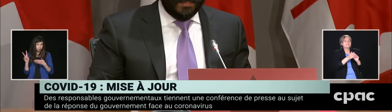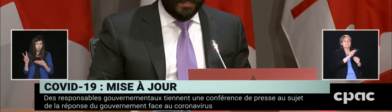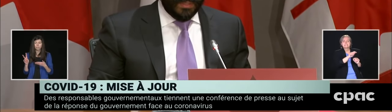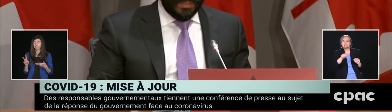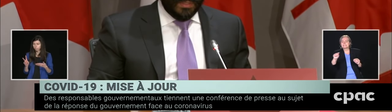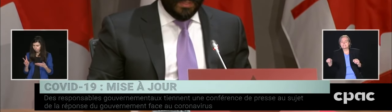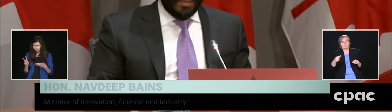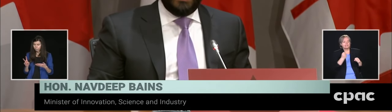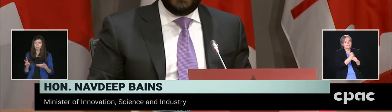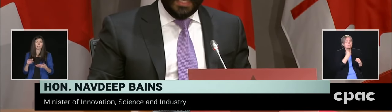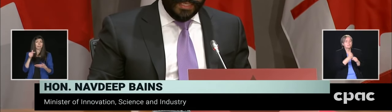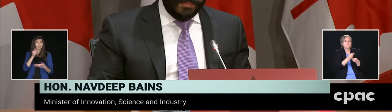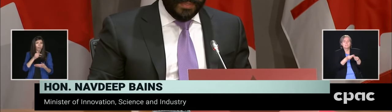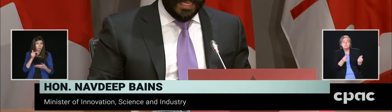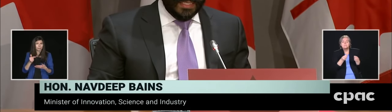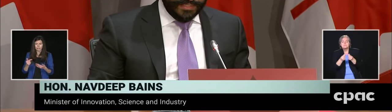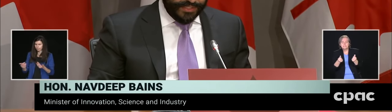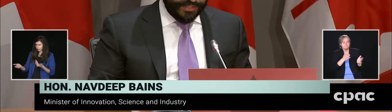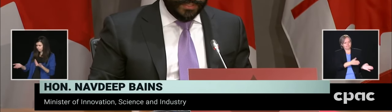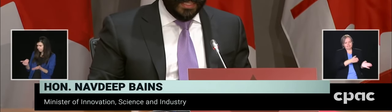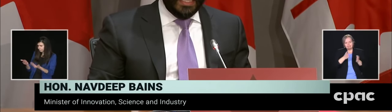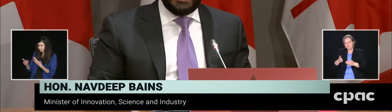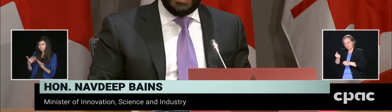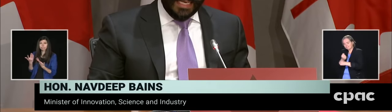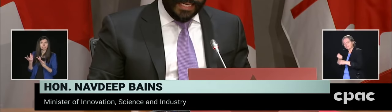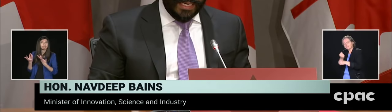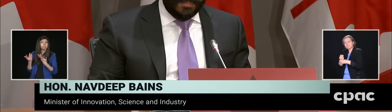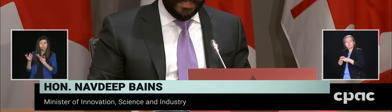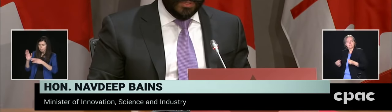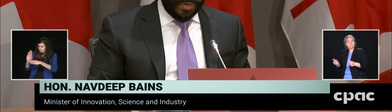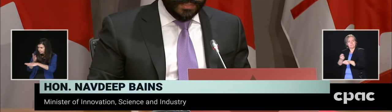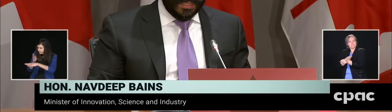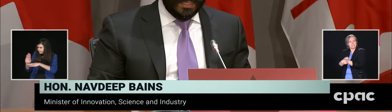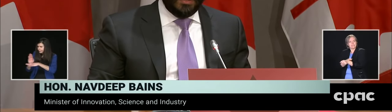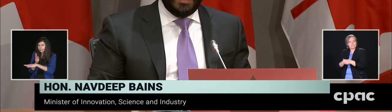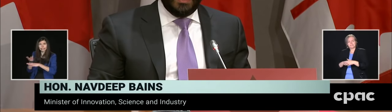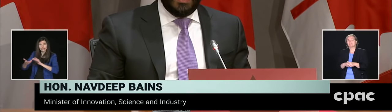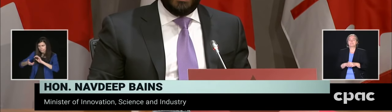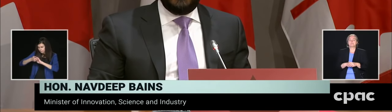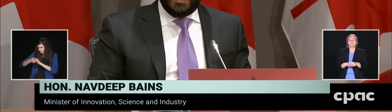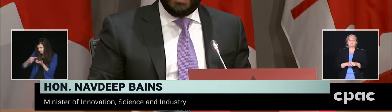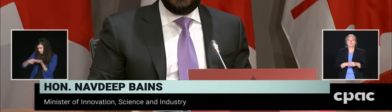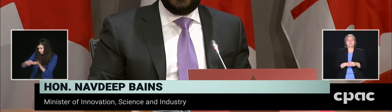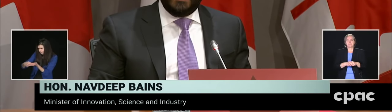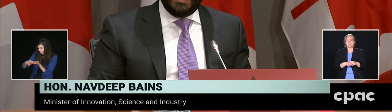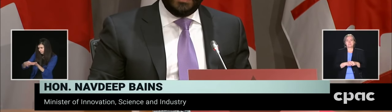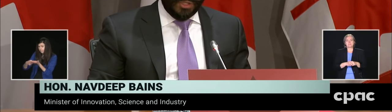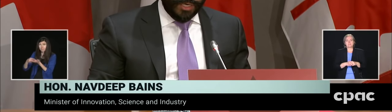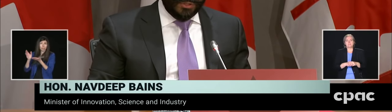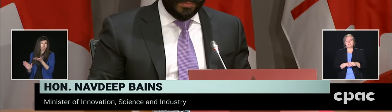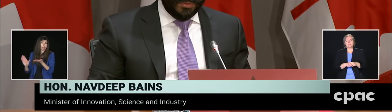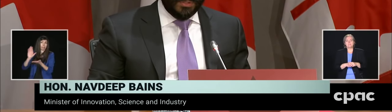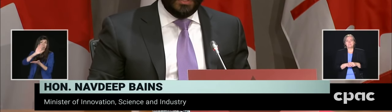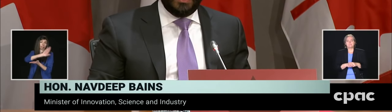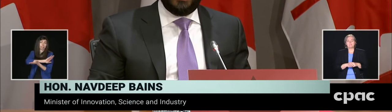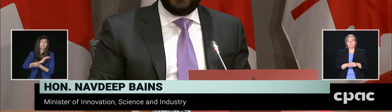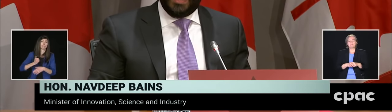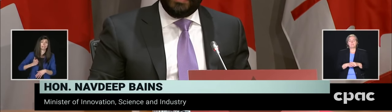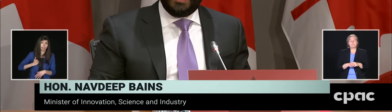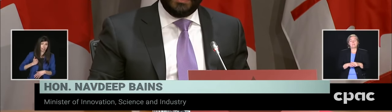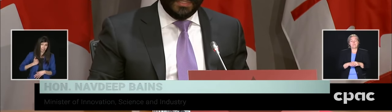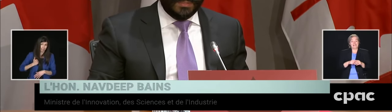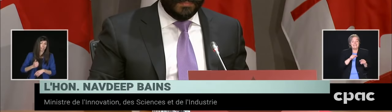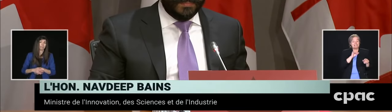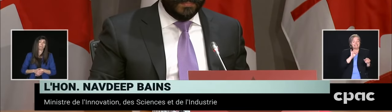COVID-19. We've seen and continue to see Canadian companies across the country making tremendous contributions to